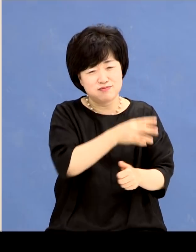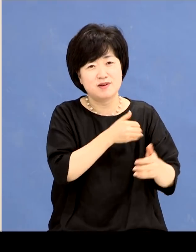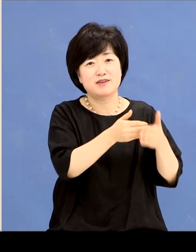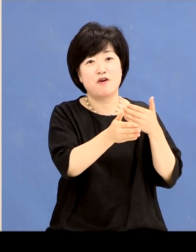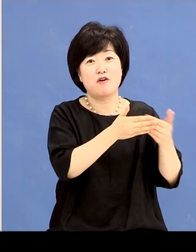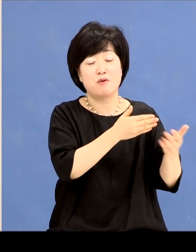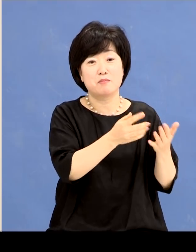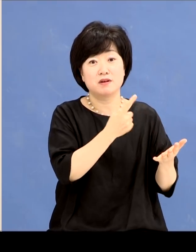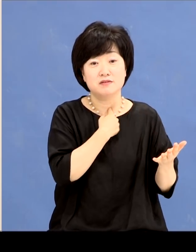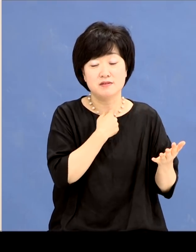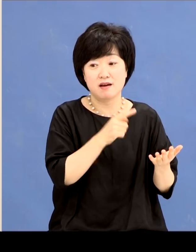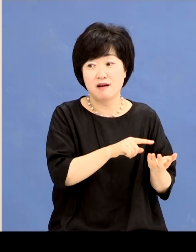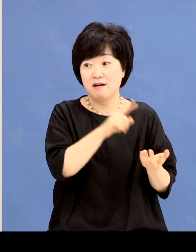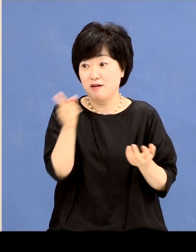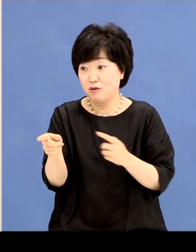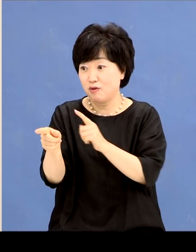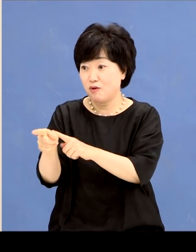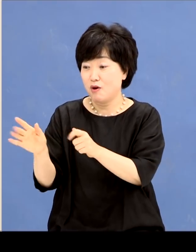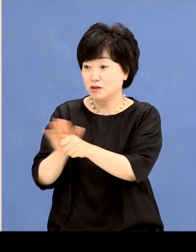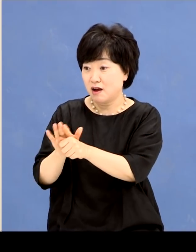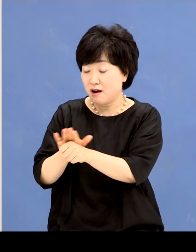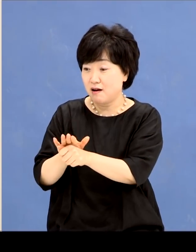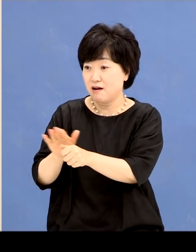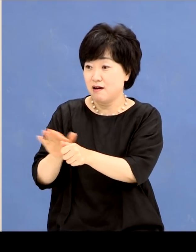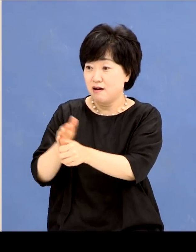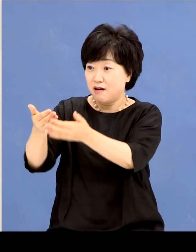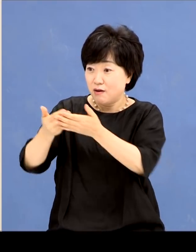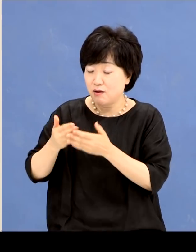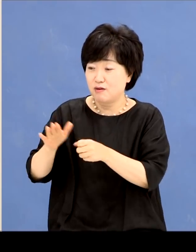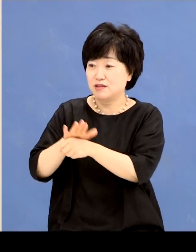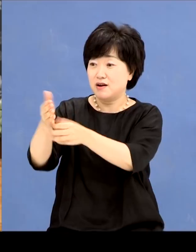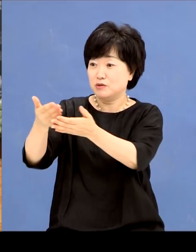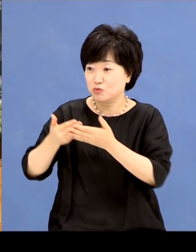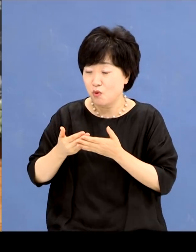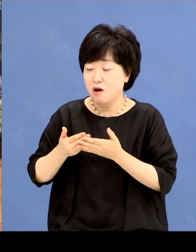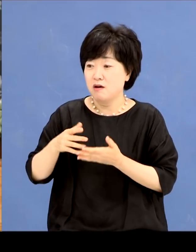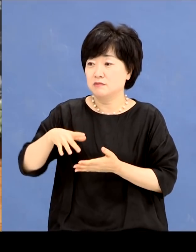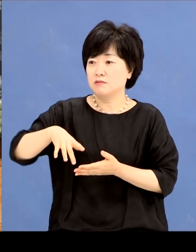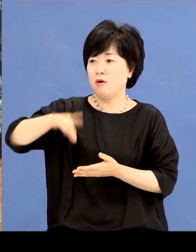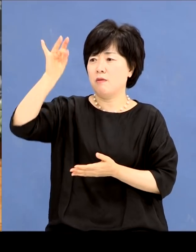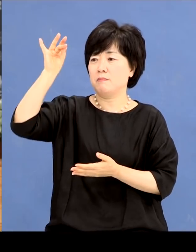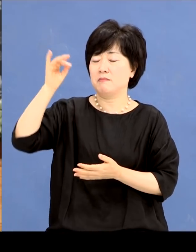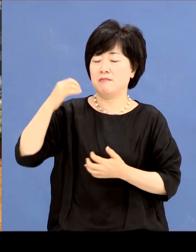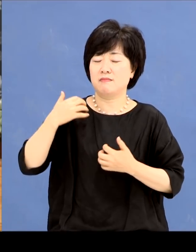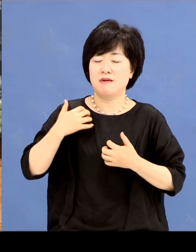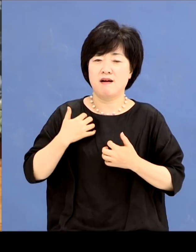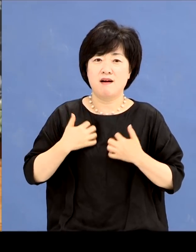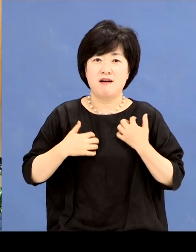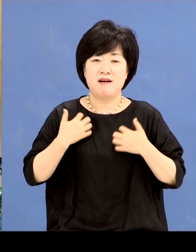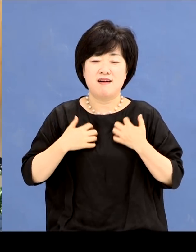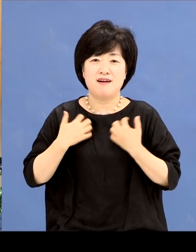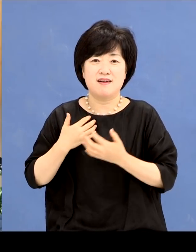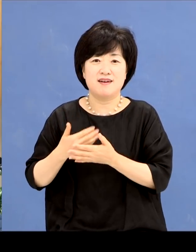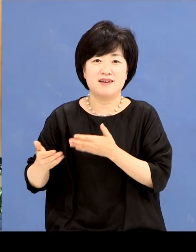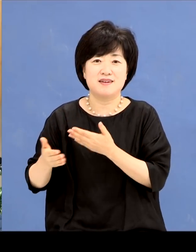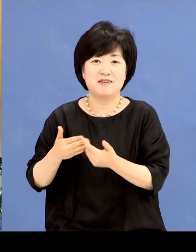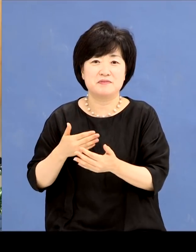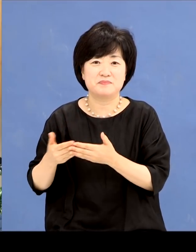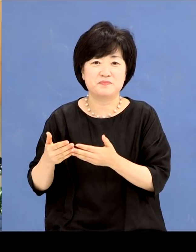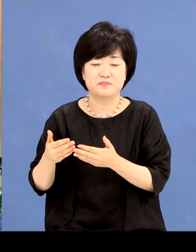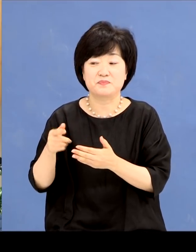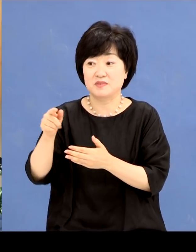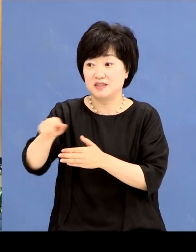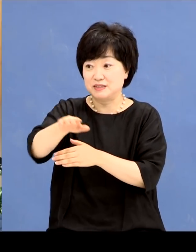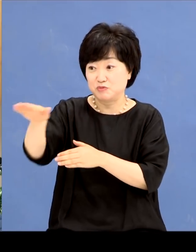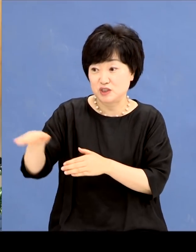저희는 연속이었는데 그분들을 통해서 그 사랑이라는 경험들을 처음 해봤던 것 같아요. 그러면서 그분들이 저녁마다